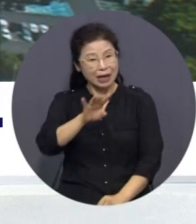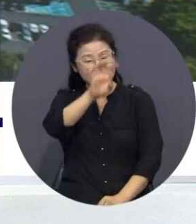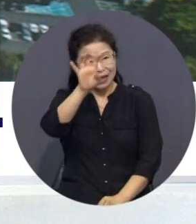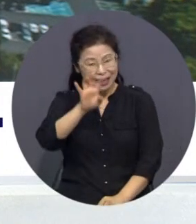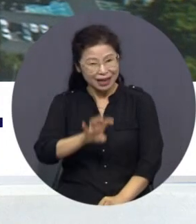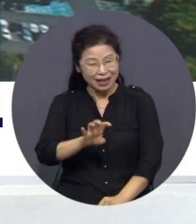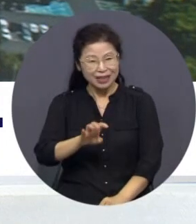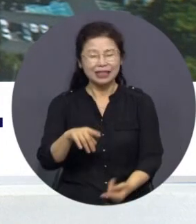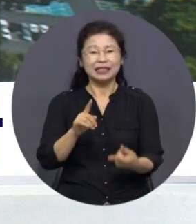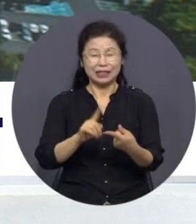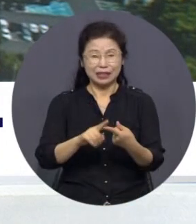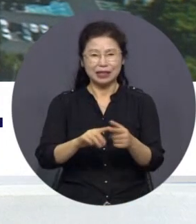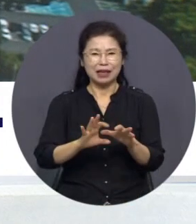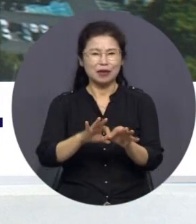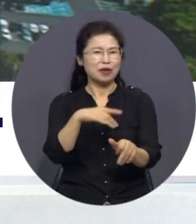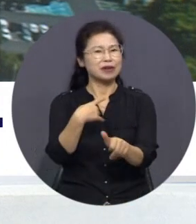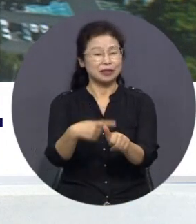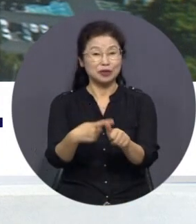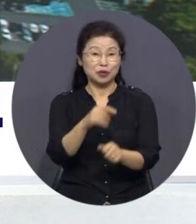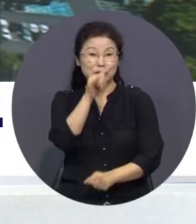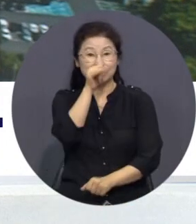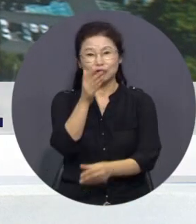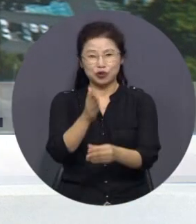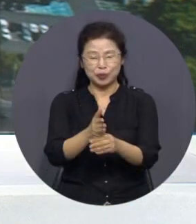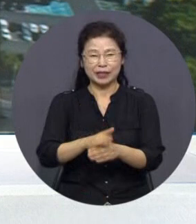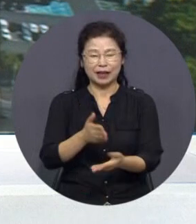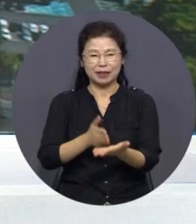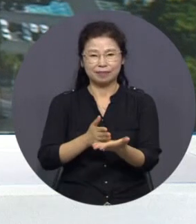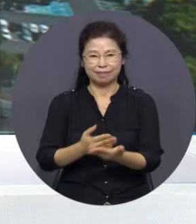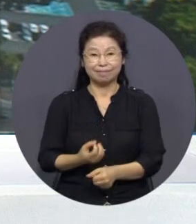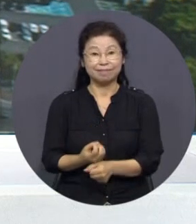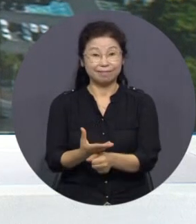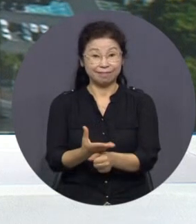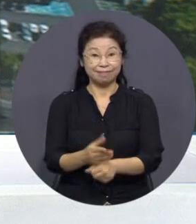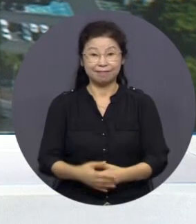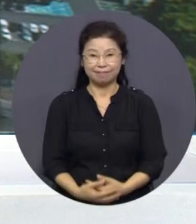실현이 가능하겠냐는 지적도 나오고 있습니다. 조인호 기자입니다.